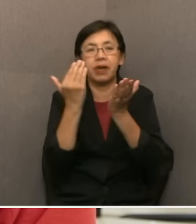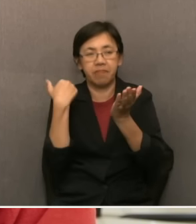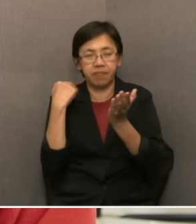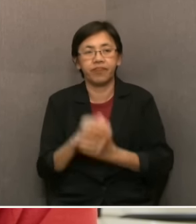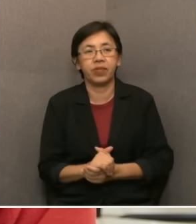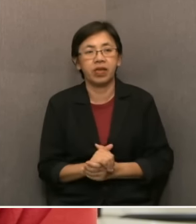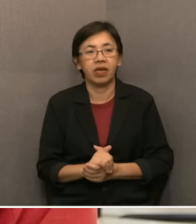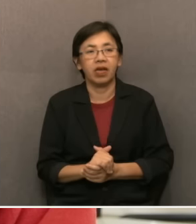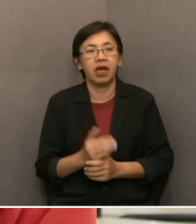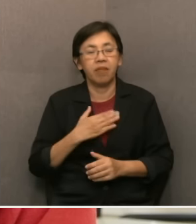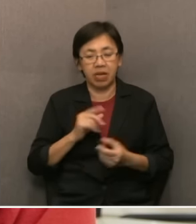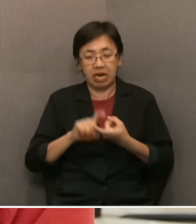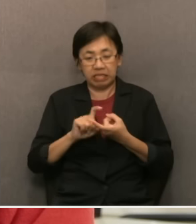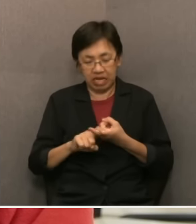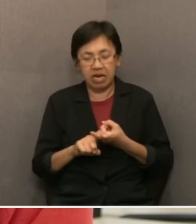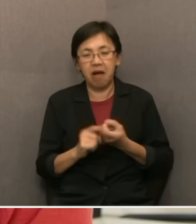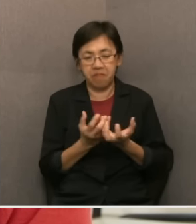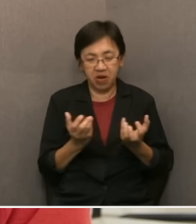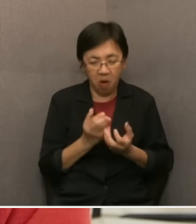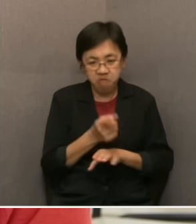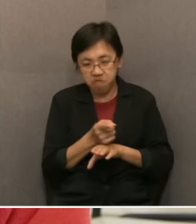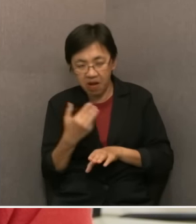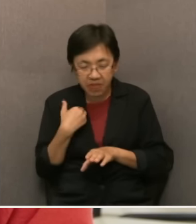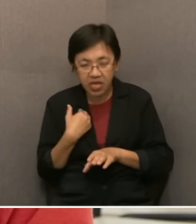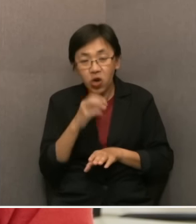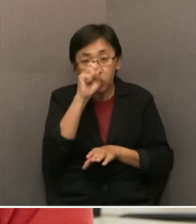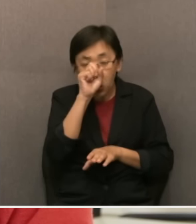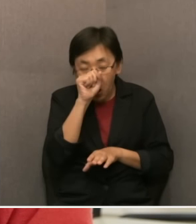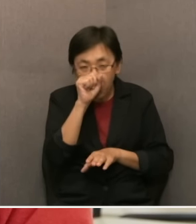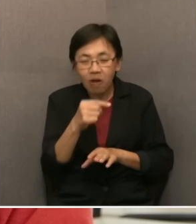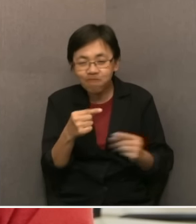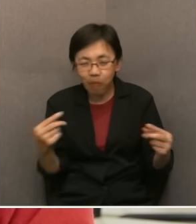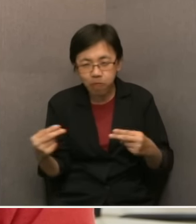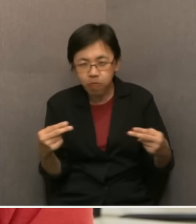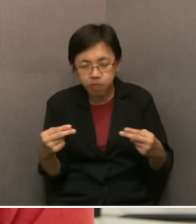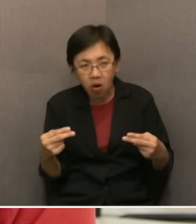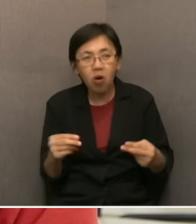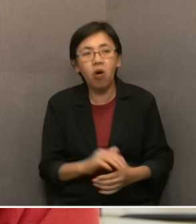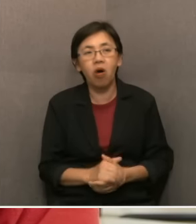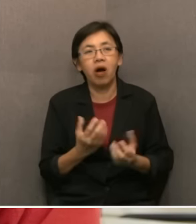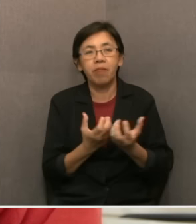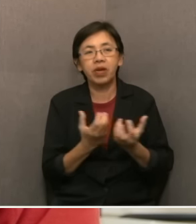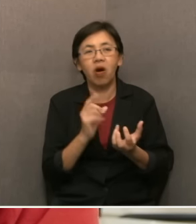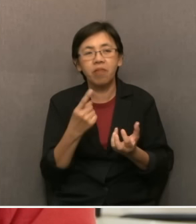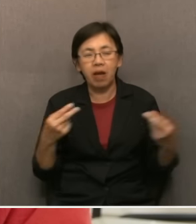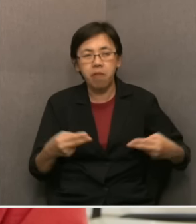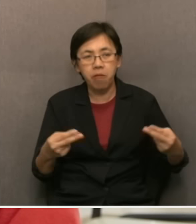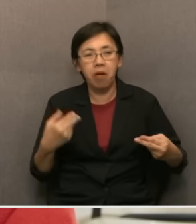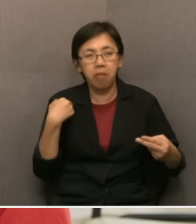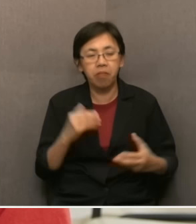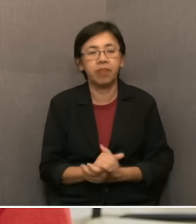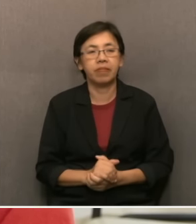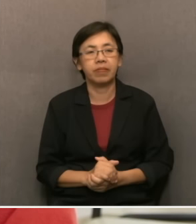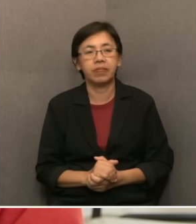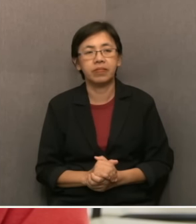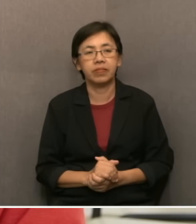อาวุธของตัวเองเช่นเดียวกันมันก็คือเหมือนเป็นการเหมือนสนามประลองอาวุธหรือการโชว์สินค้าใหม่ไปด้วยการทดสอบสินค้าใหม่